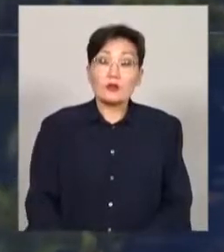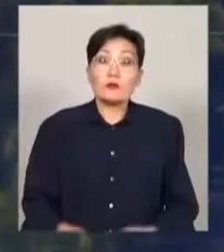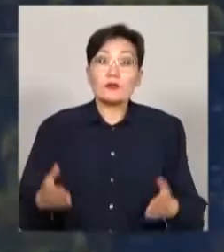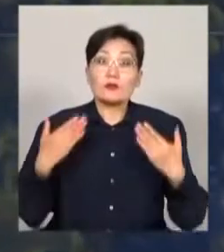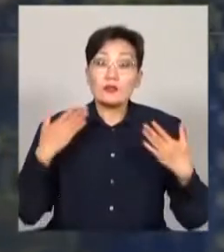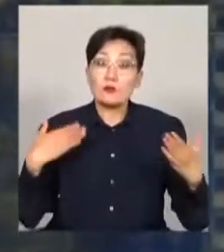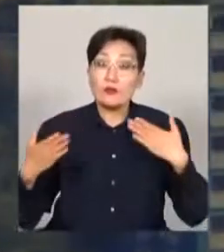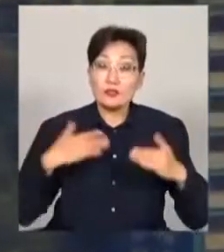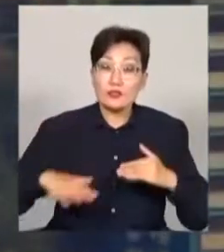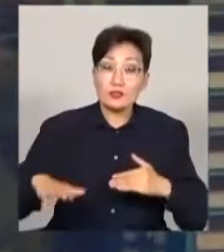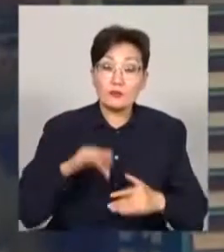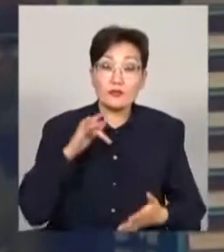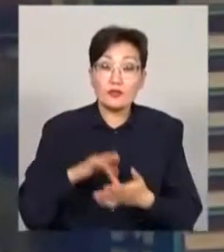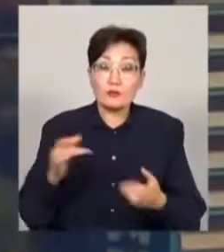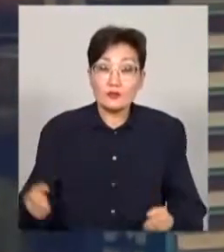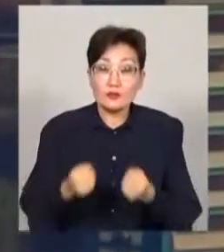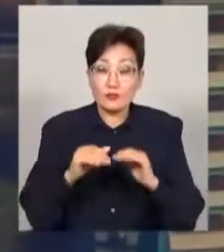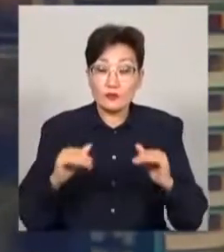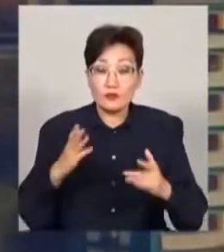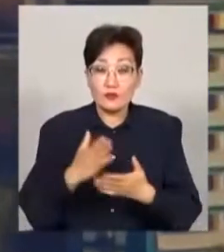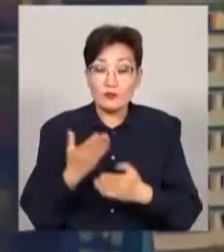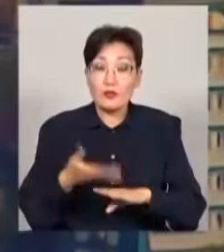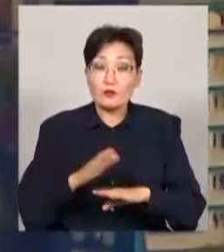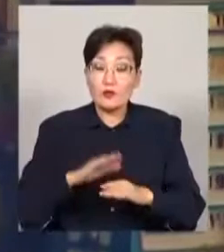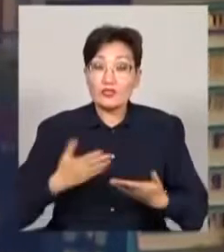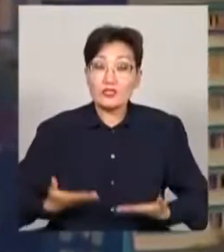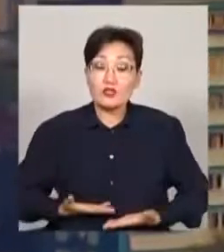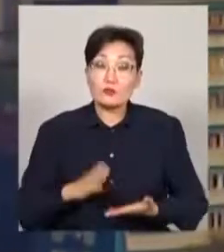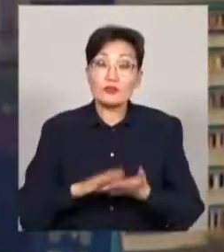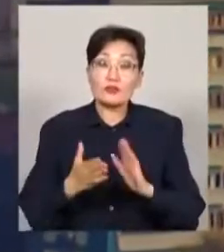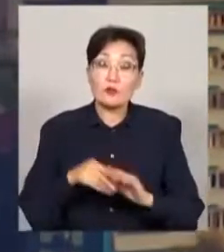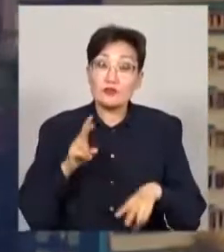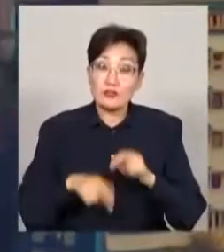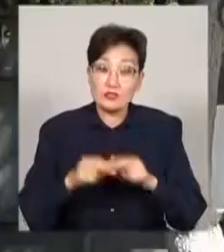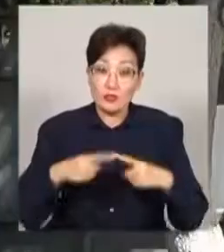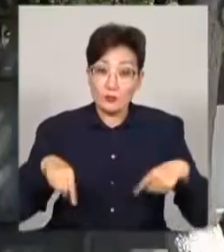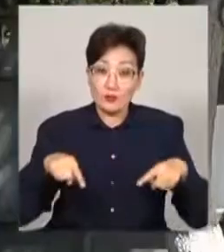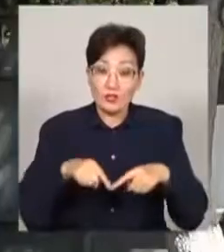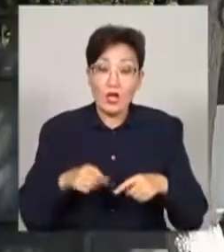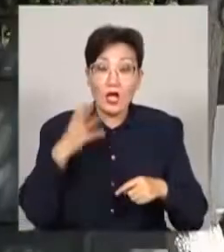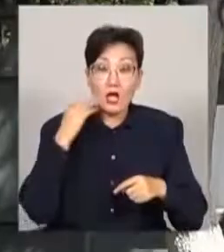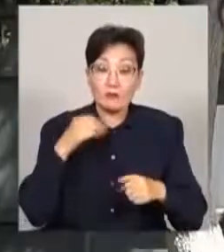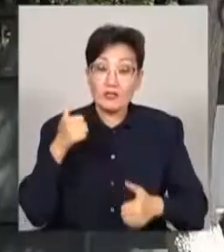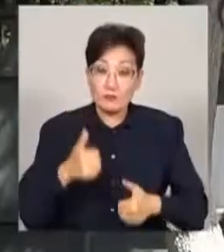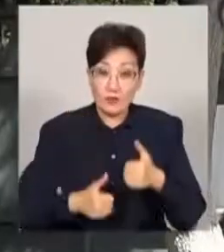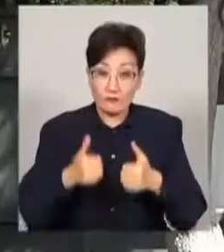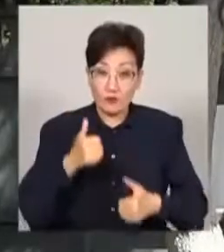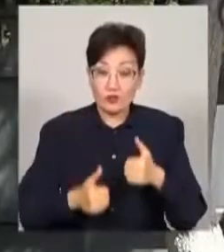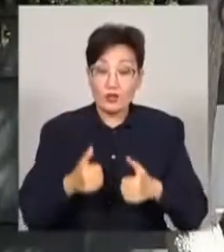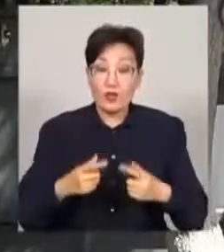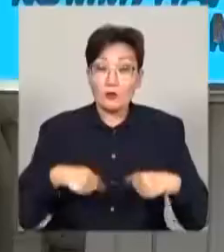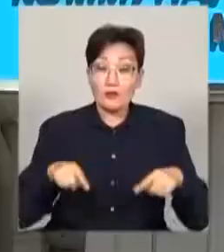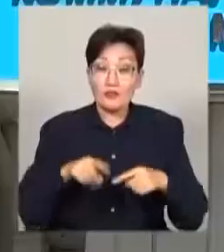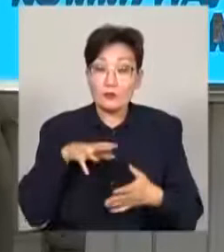Воркаут-площадку для Центра поддержки детей, находящихся в трудной жизненной ситуации, построили организаторы «Алматы-марафон».